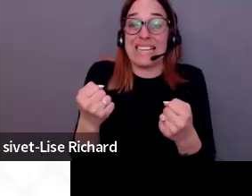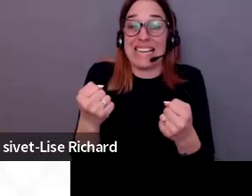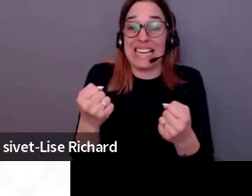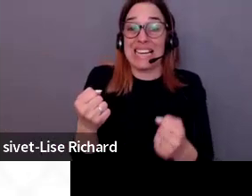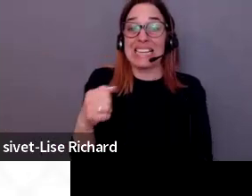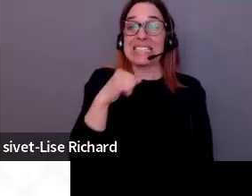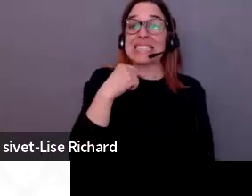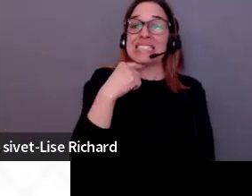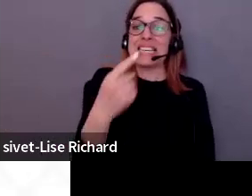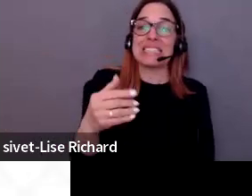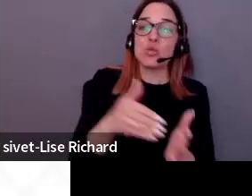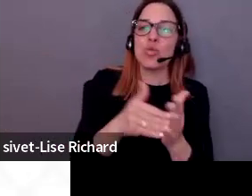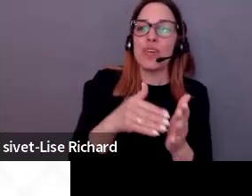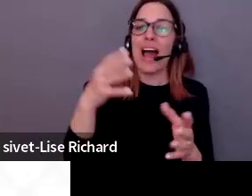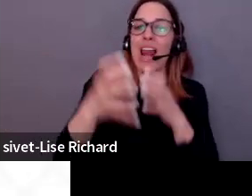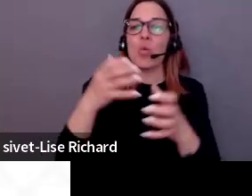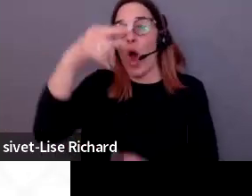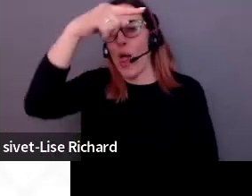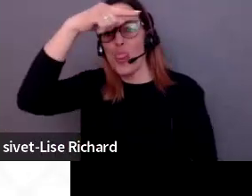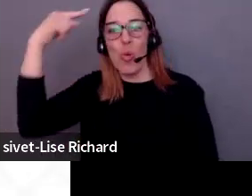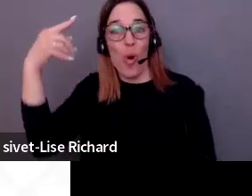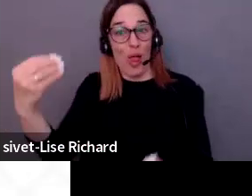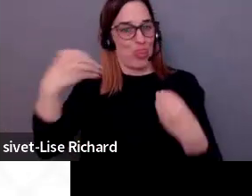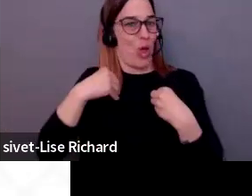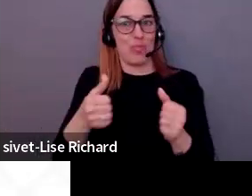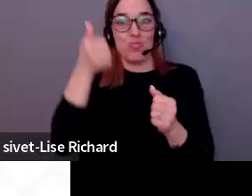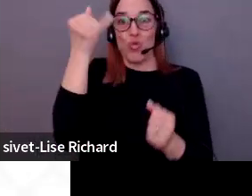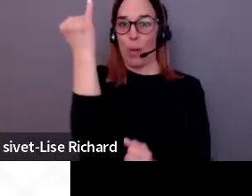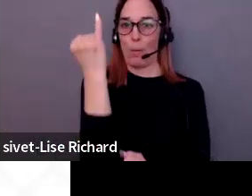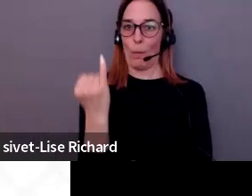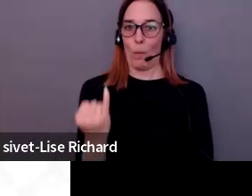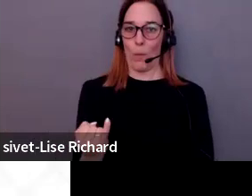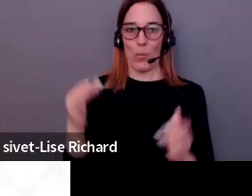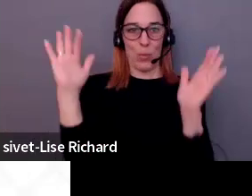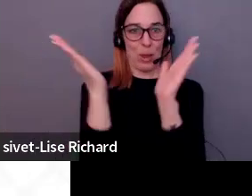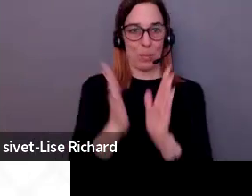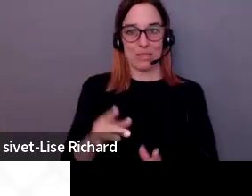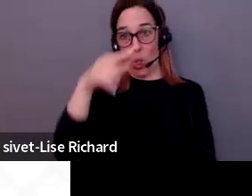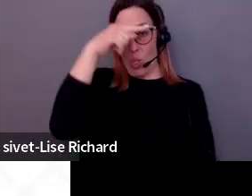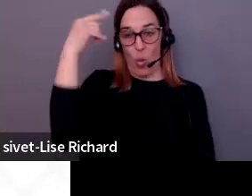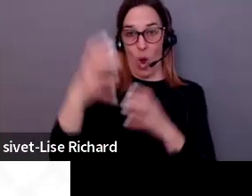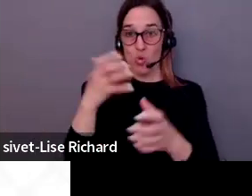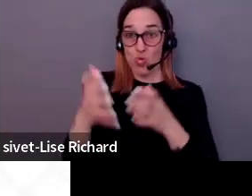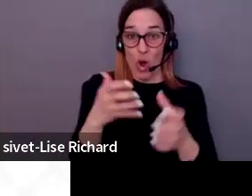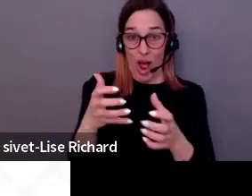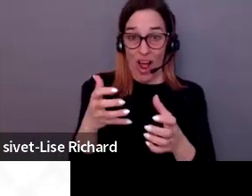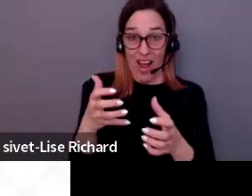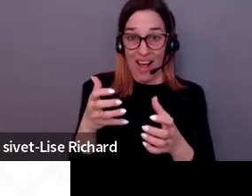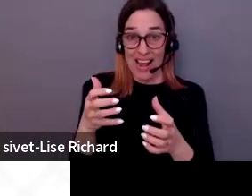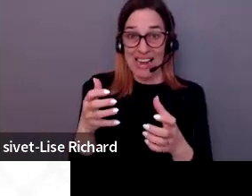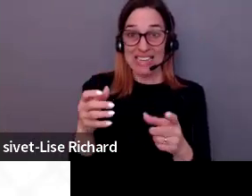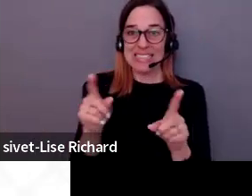dit le noir, ça amincit. Mais c'est que